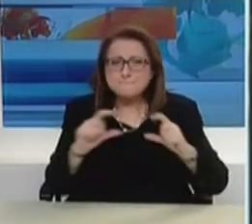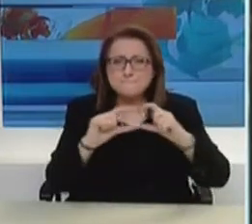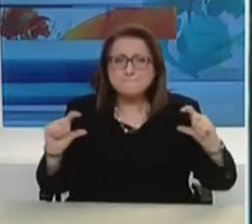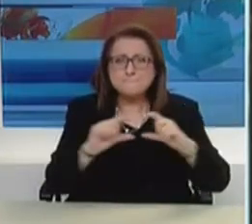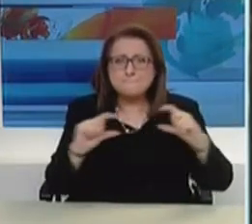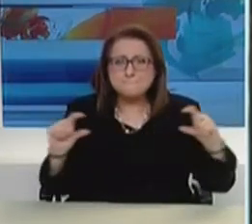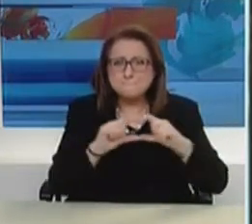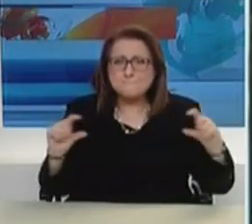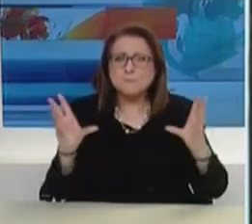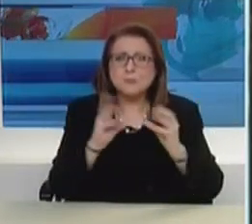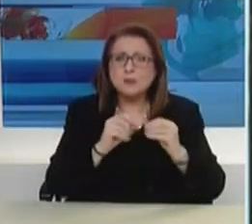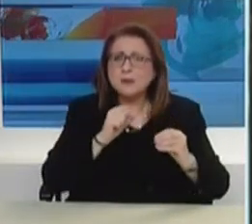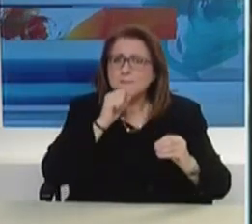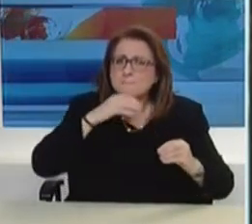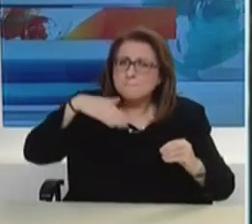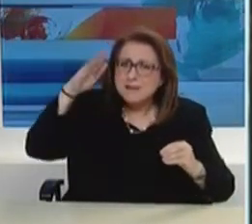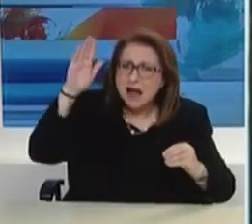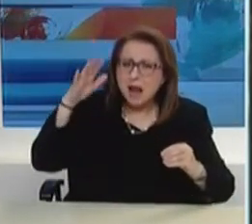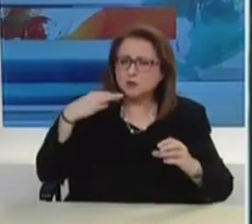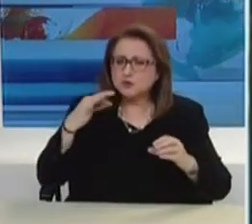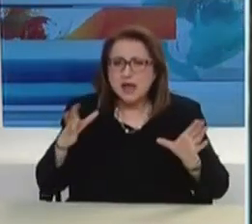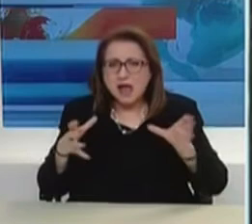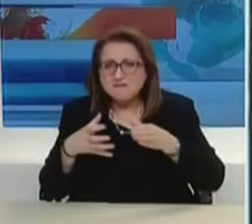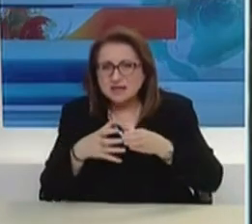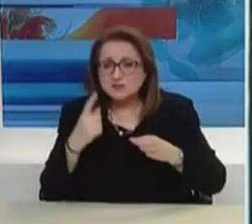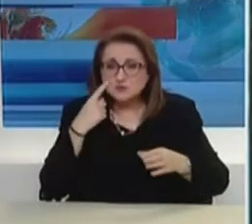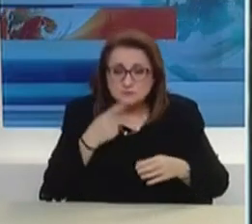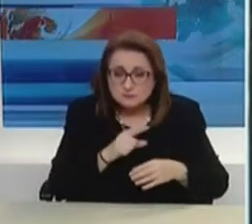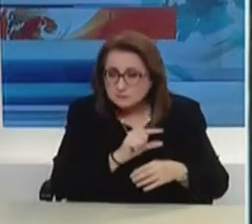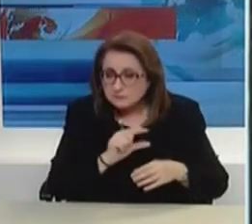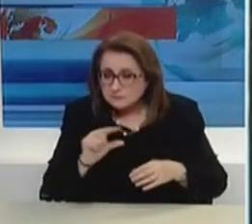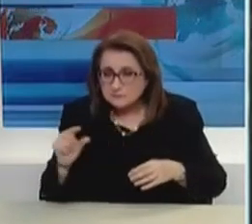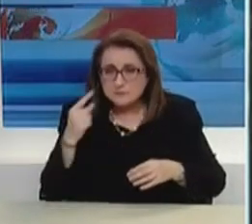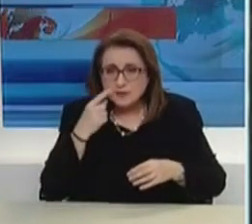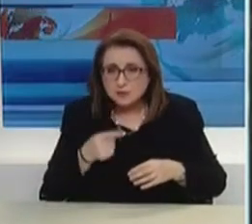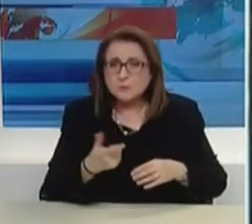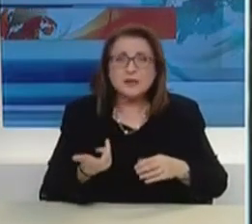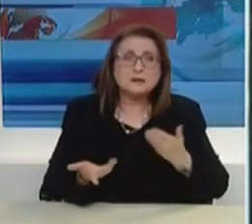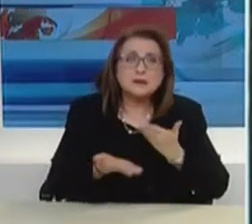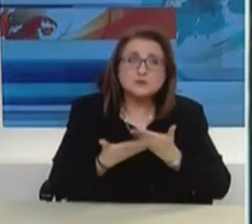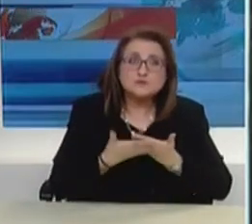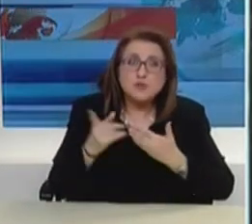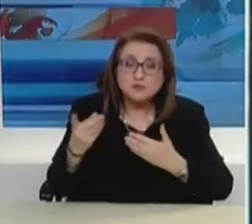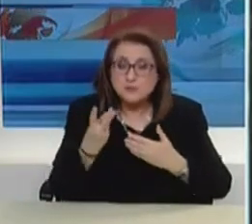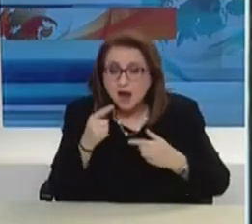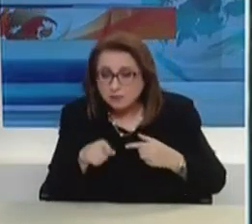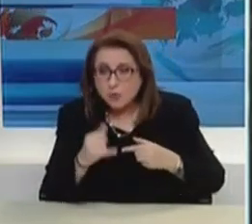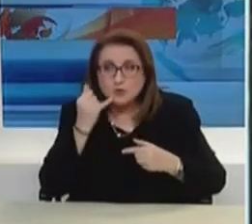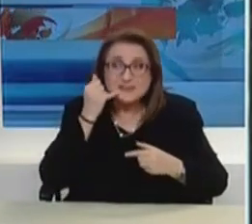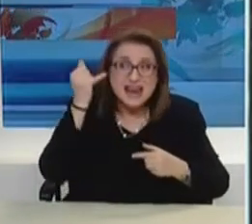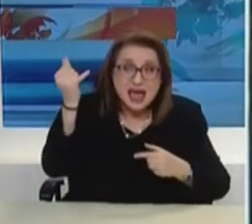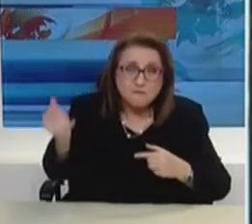συμπολίτες μας και τους ευάλωτους συμπολίτες μας. Κάνουμε κι εμείς από την πλευρά μας